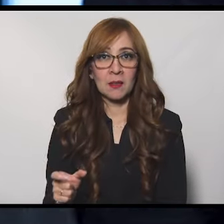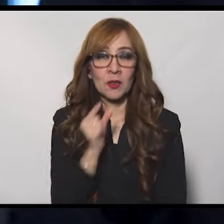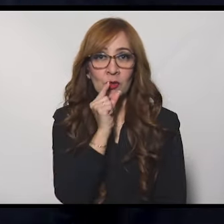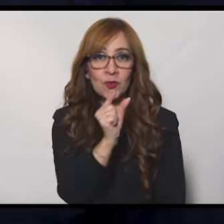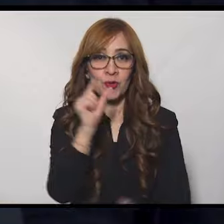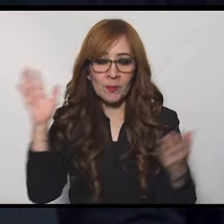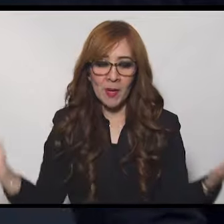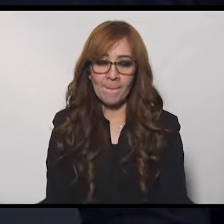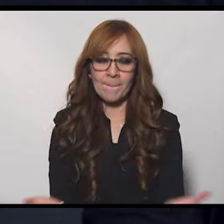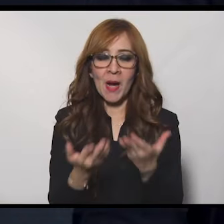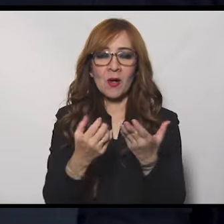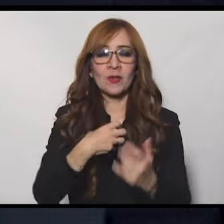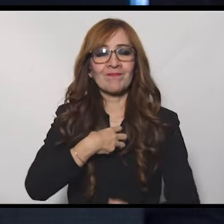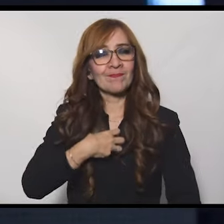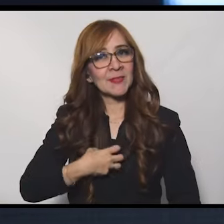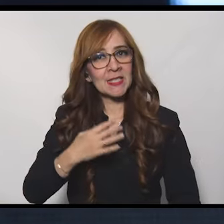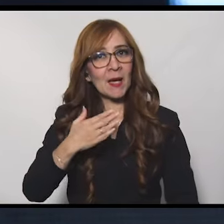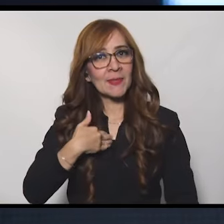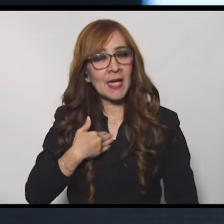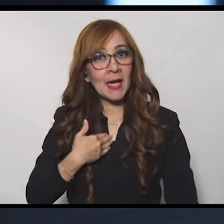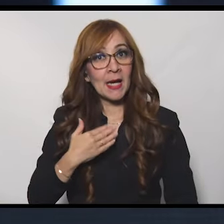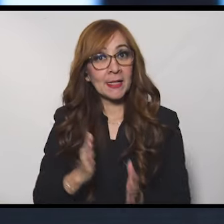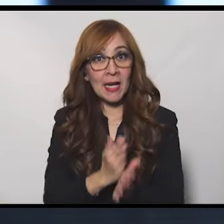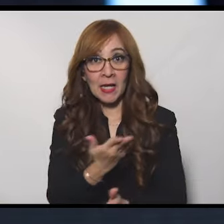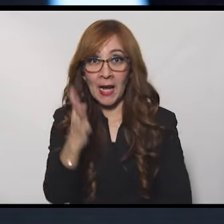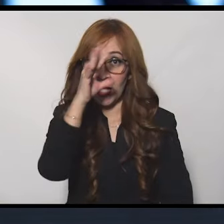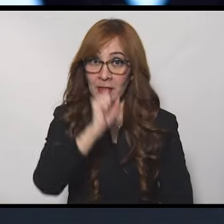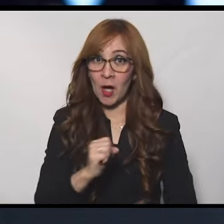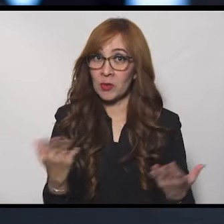untuk membangun karakter saya. And then you know what happened?